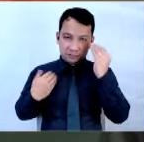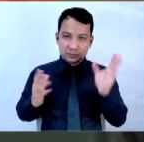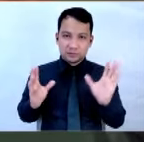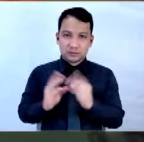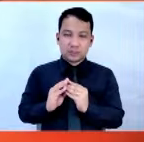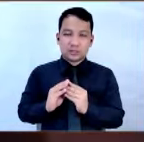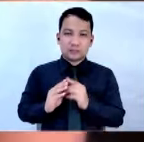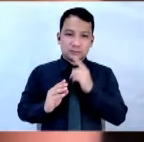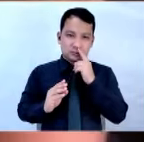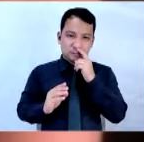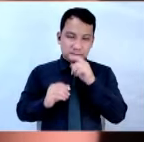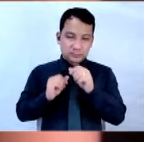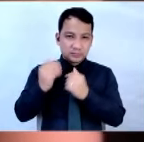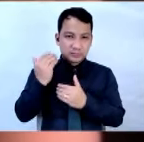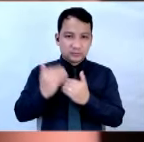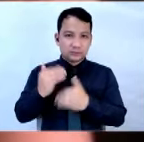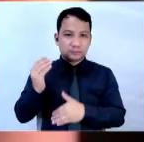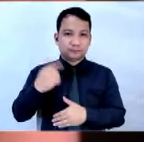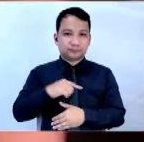kanila.